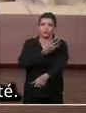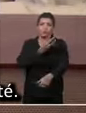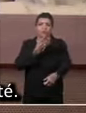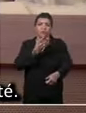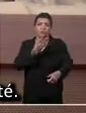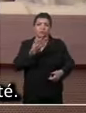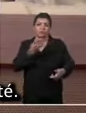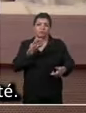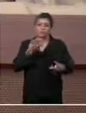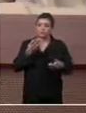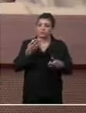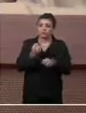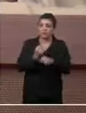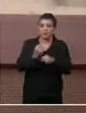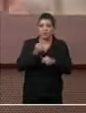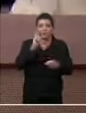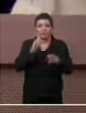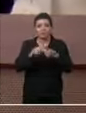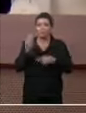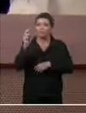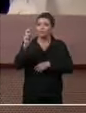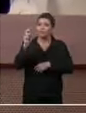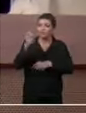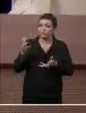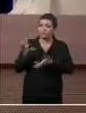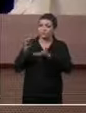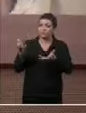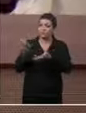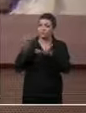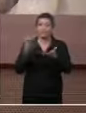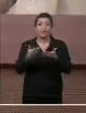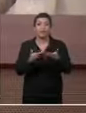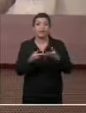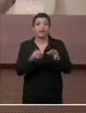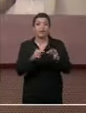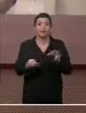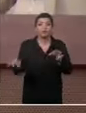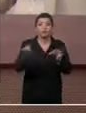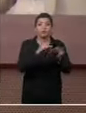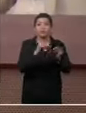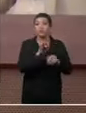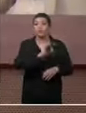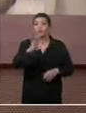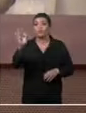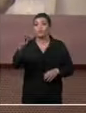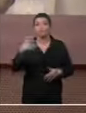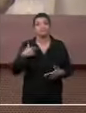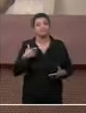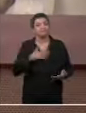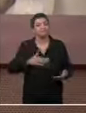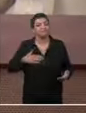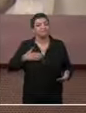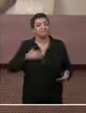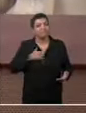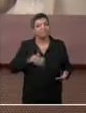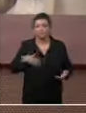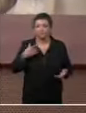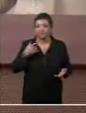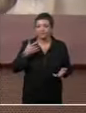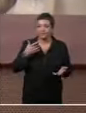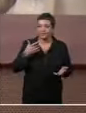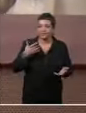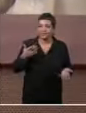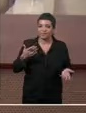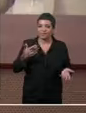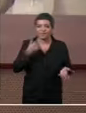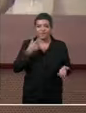leur éco-responsabilité. Et je crois que c'est tout à fait la situation du Tour de France que je me réjouis avec vous. Vous en auriez